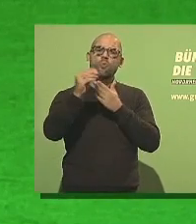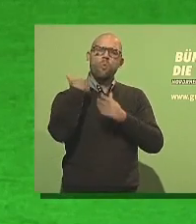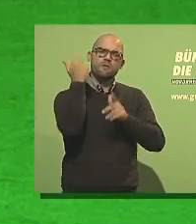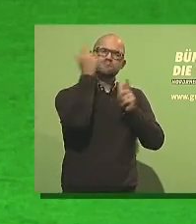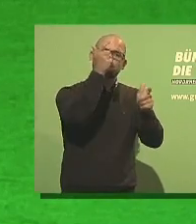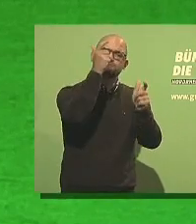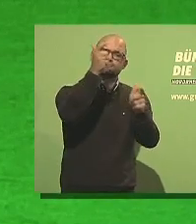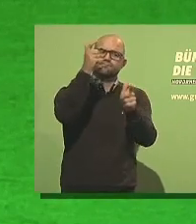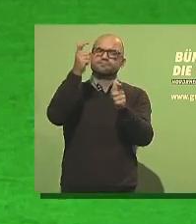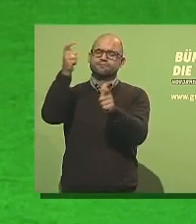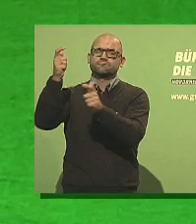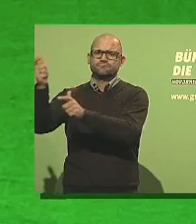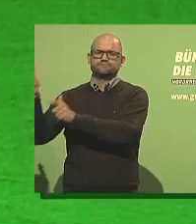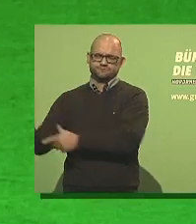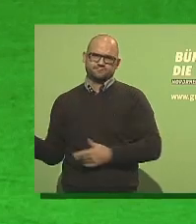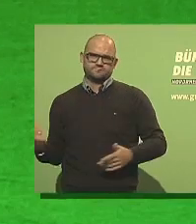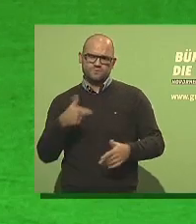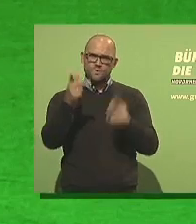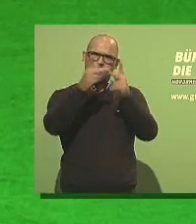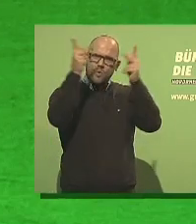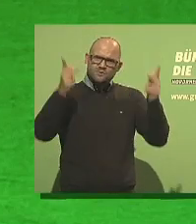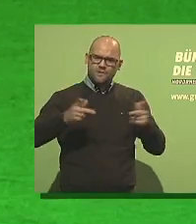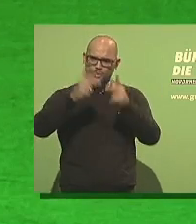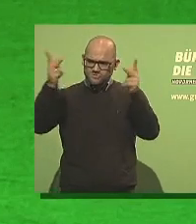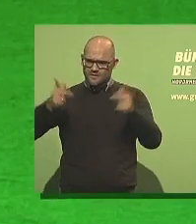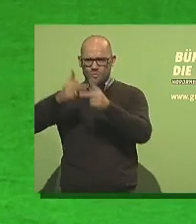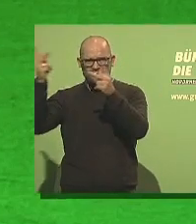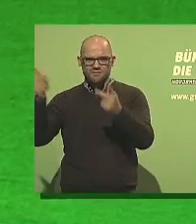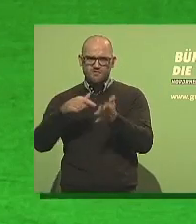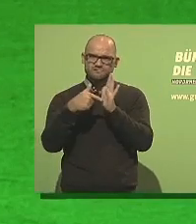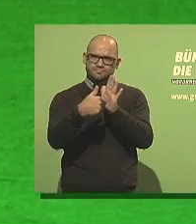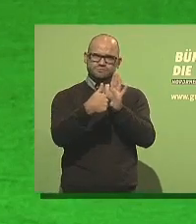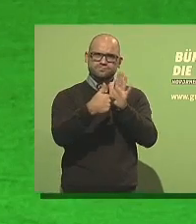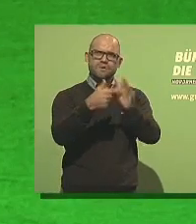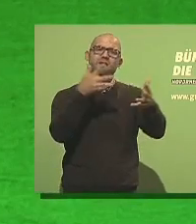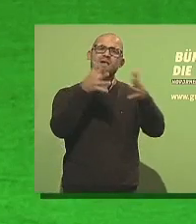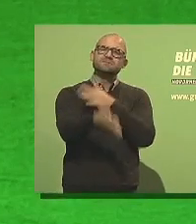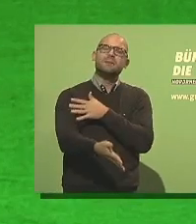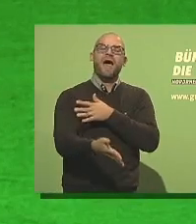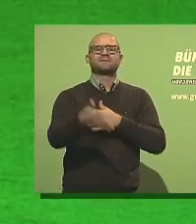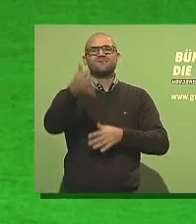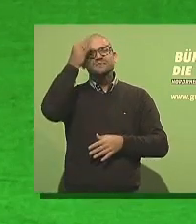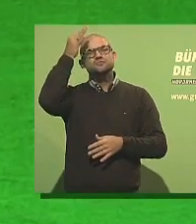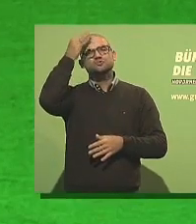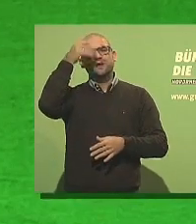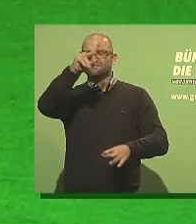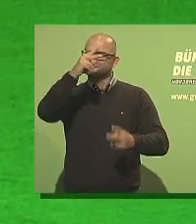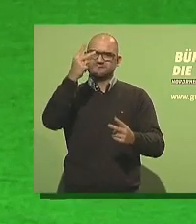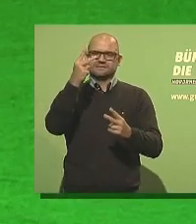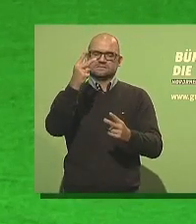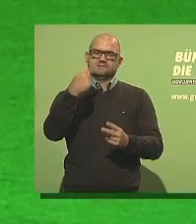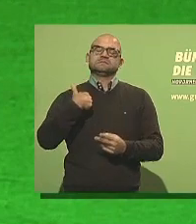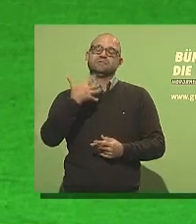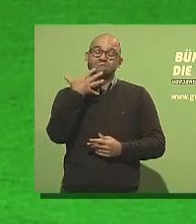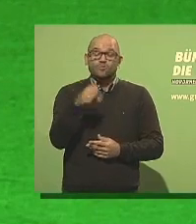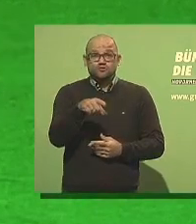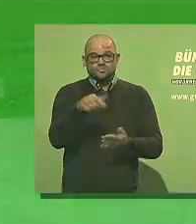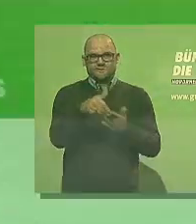diesen Konzepten für eine transparente Wissenschaft auch gerne im Wahlkampf mit euch zusammen machen würde. Vielen